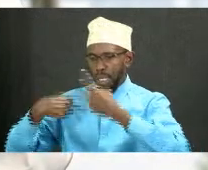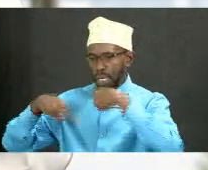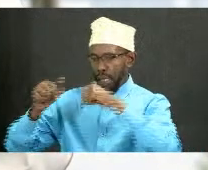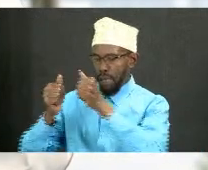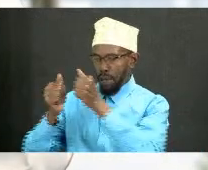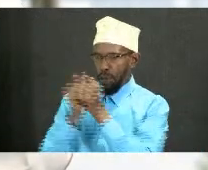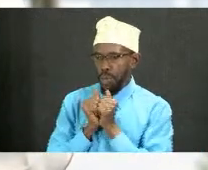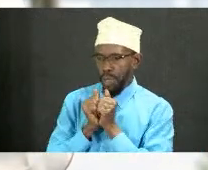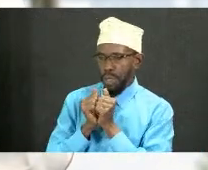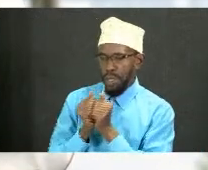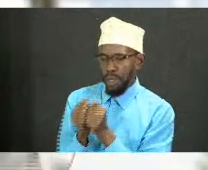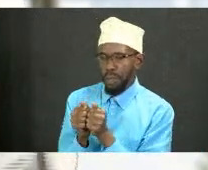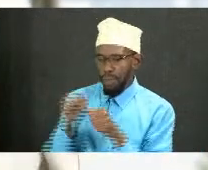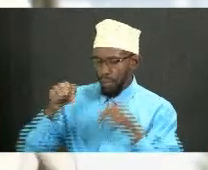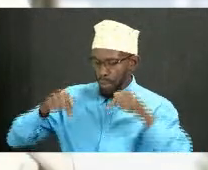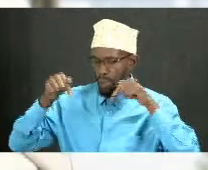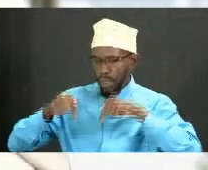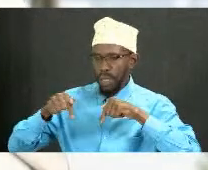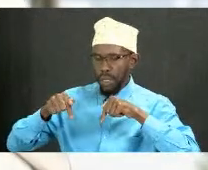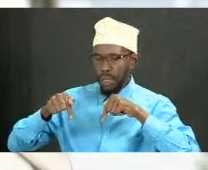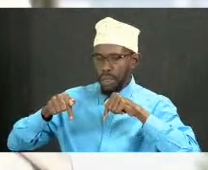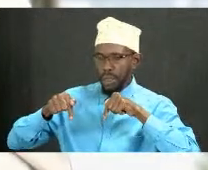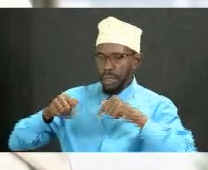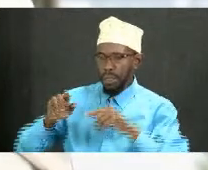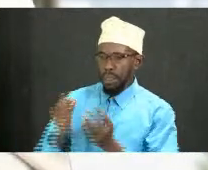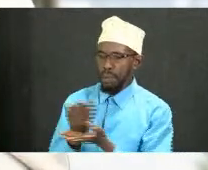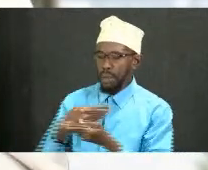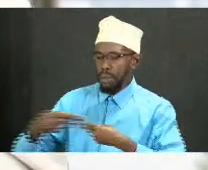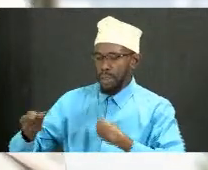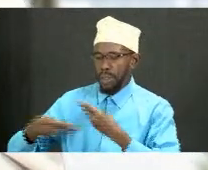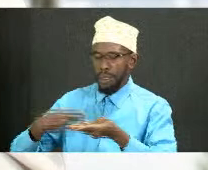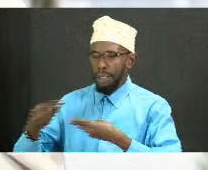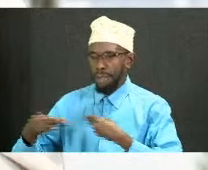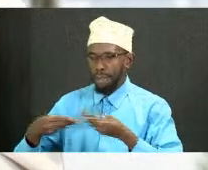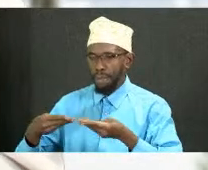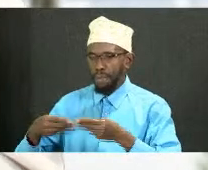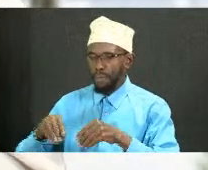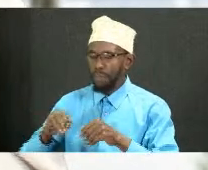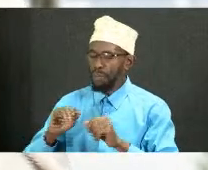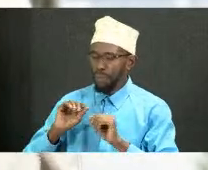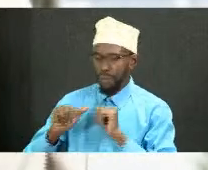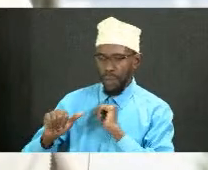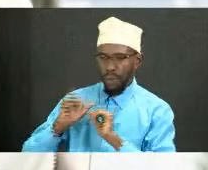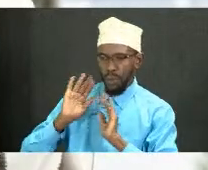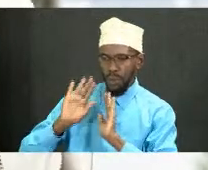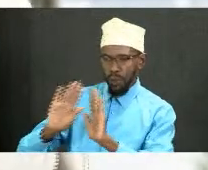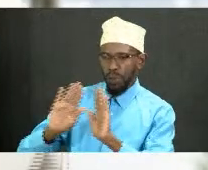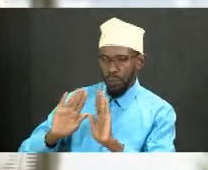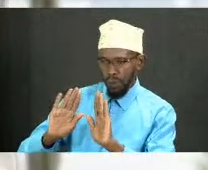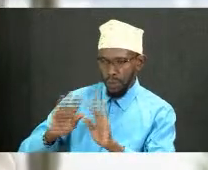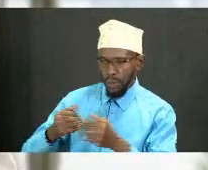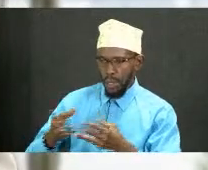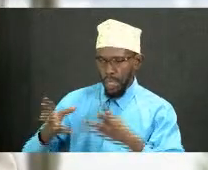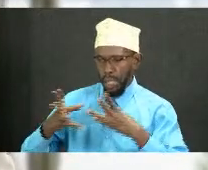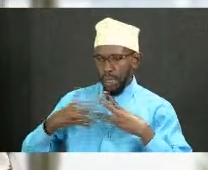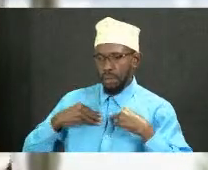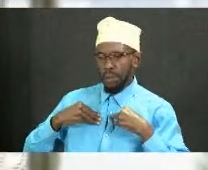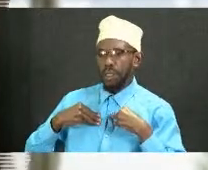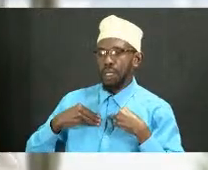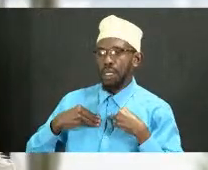na ubunifu. Leo utaona baadhi ya biashara ambazo zilikataa